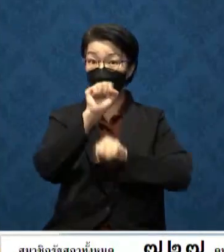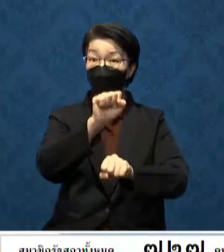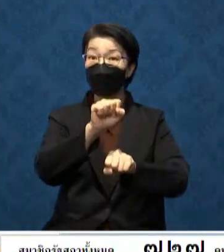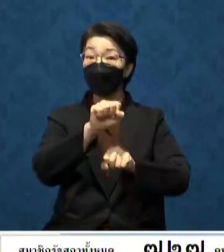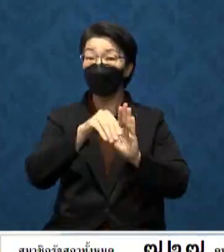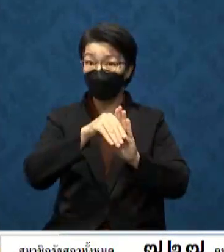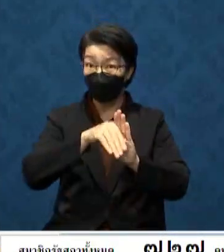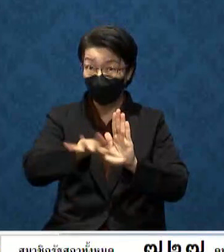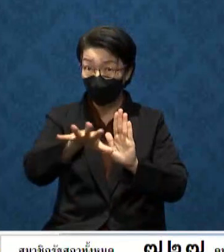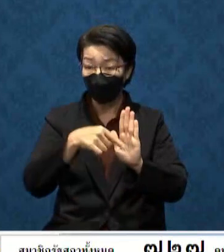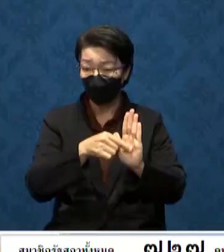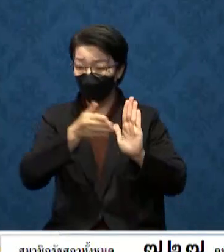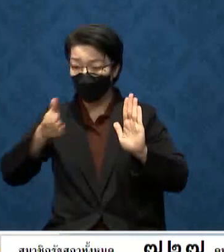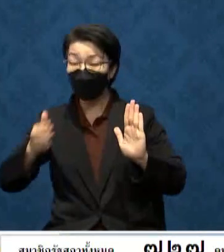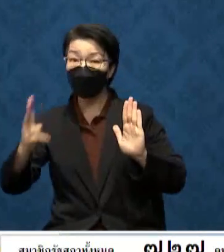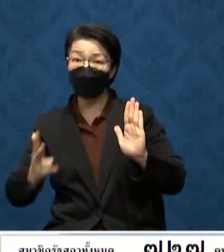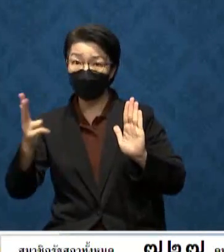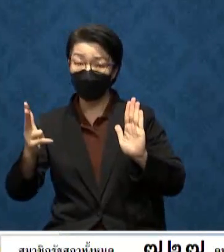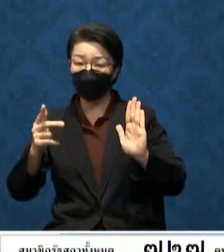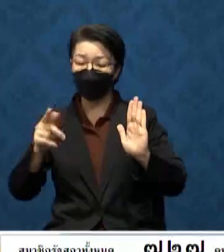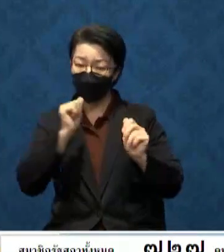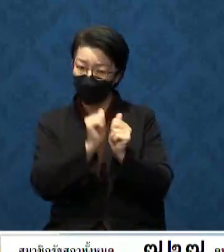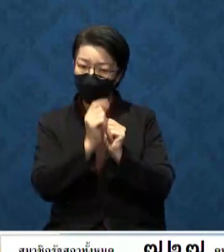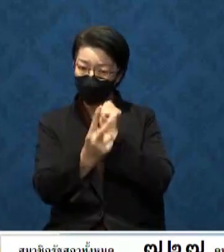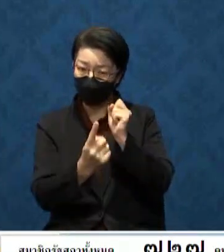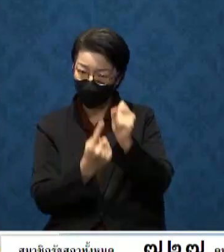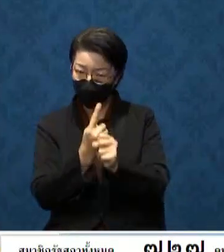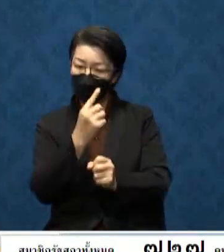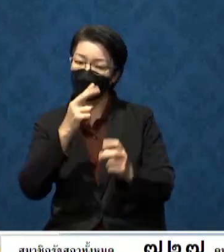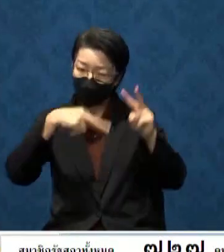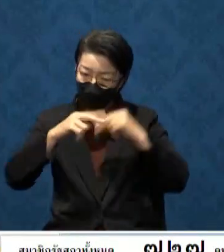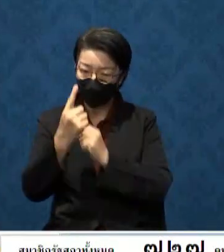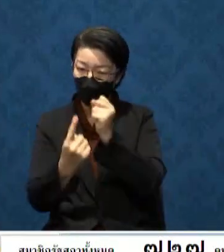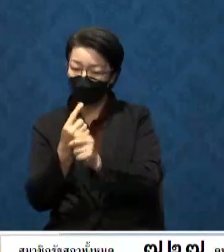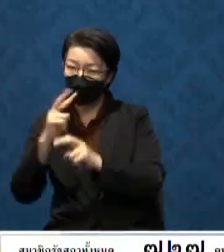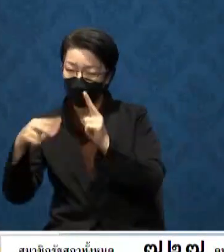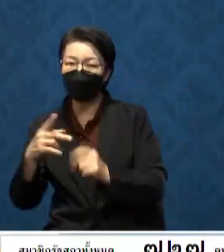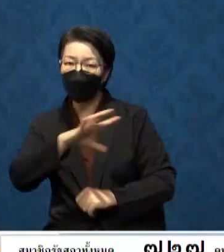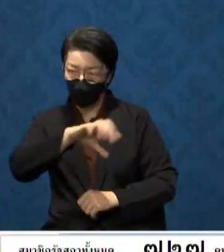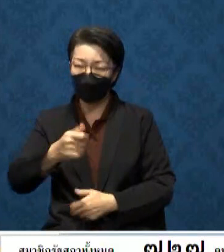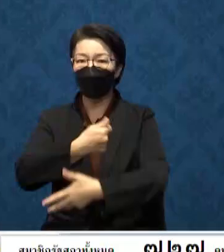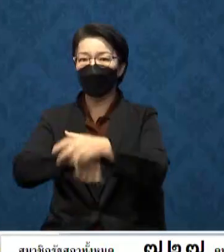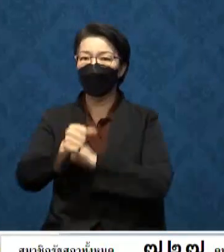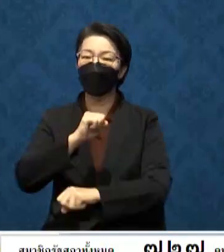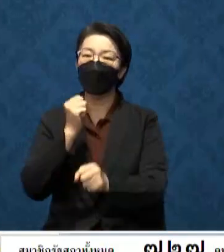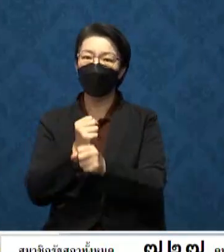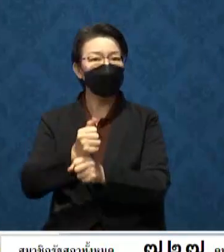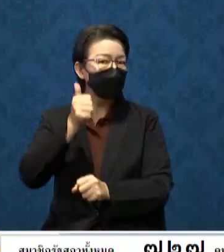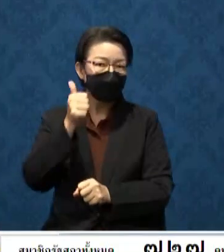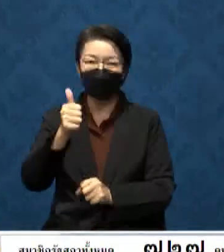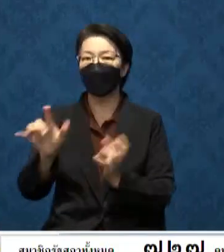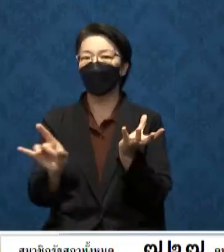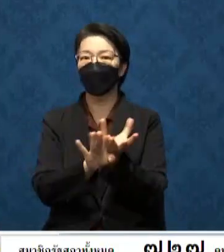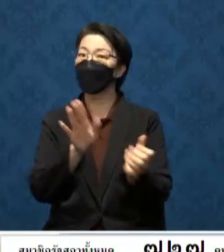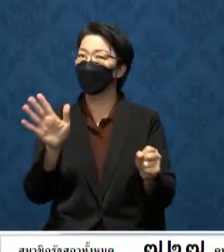ใช้บังคับจะต้องให้ความสำคัญให้สามารถปฏิบัติได้อย่างมีประสิทธิภาพนะครับ